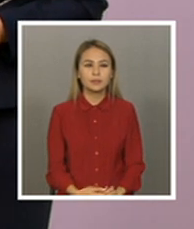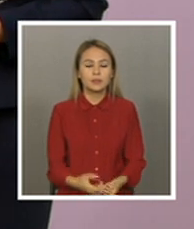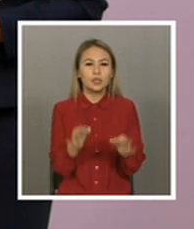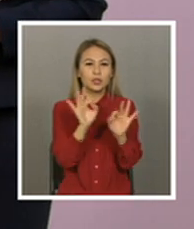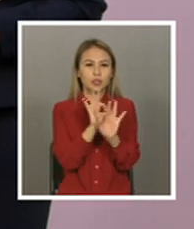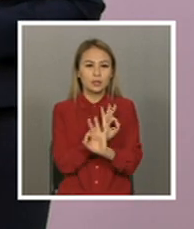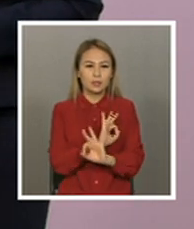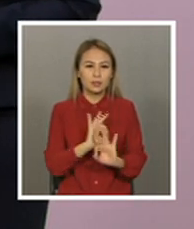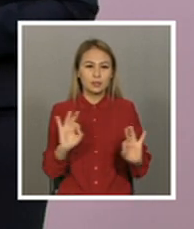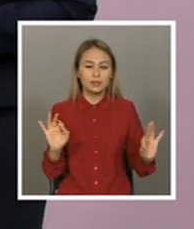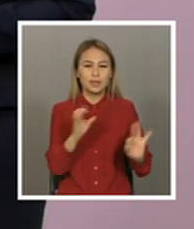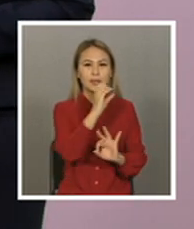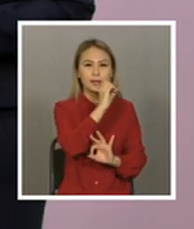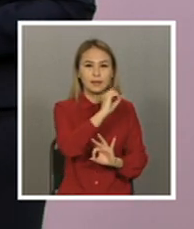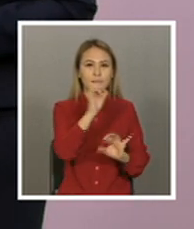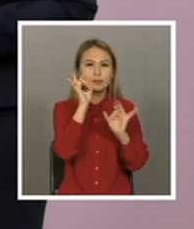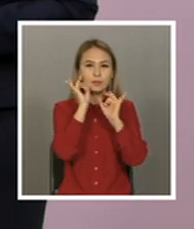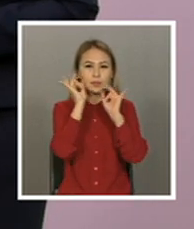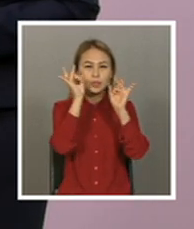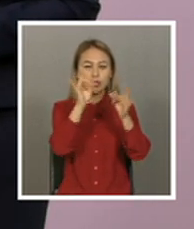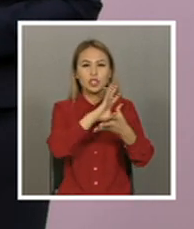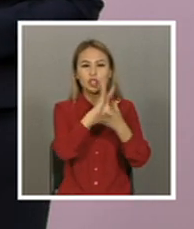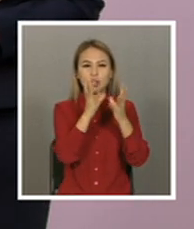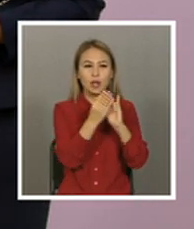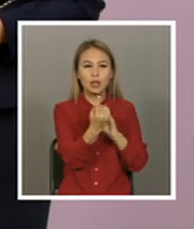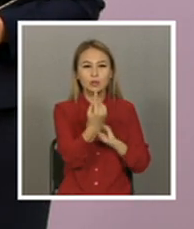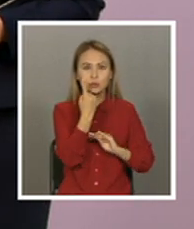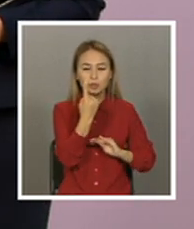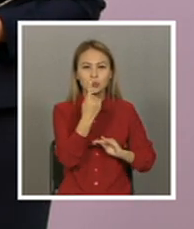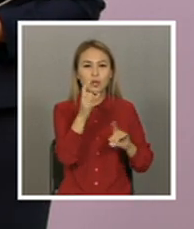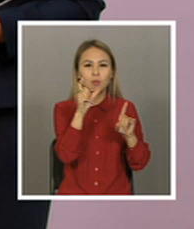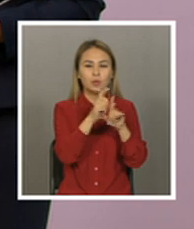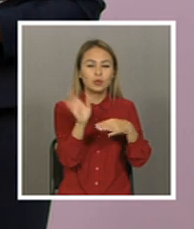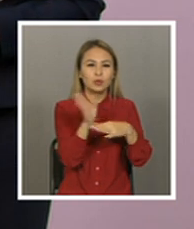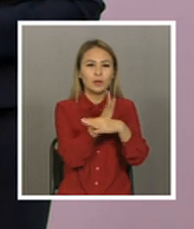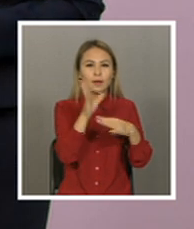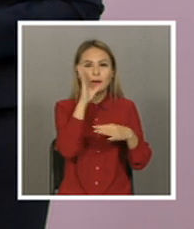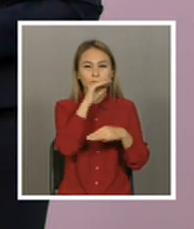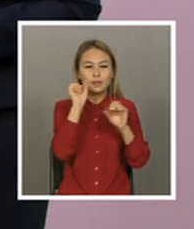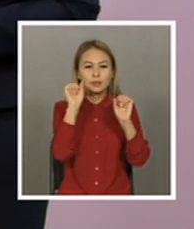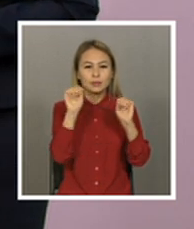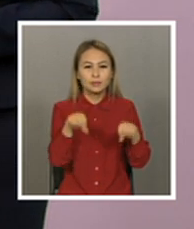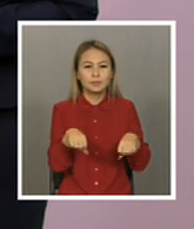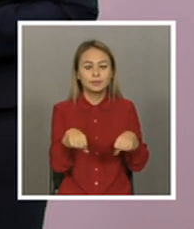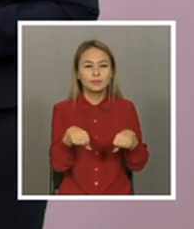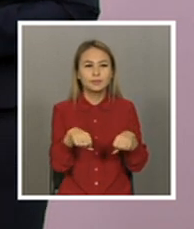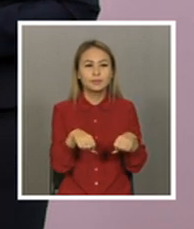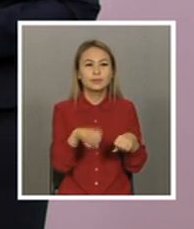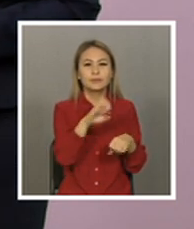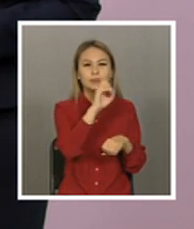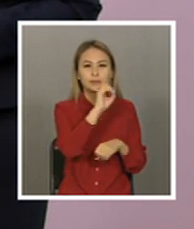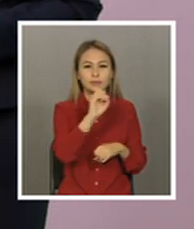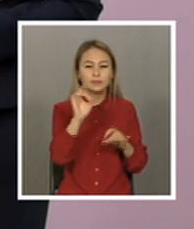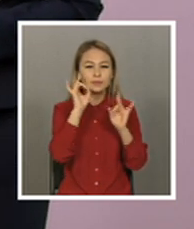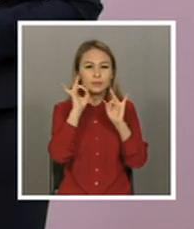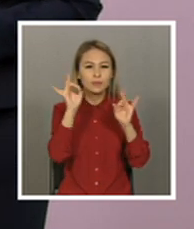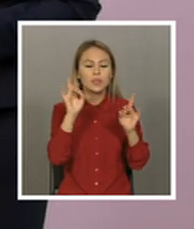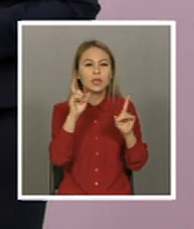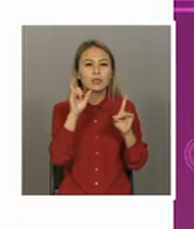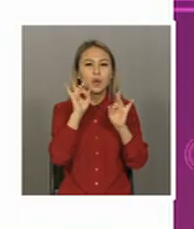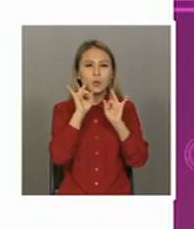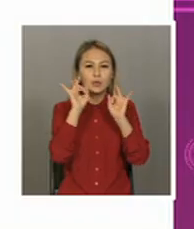Жарайсыңдар. Е дыбысы жалғыз өзі буын құрай алады екен. Өйткені е дыбысы дауысты дыбыс